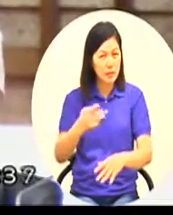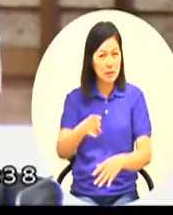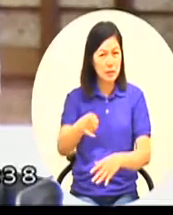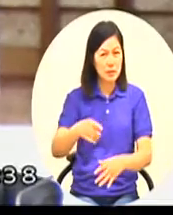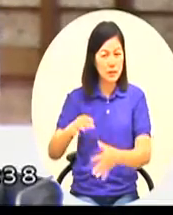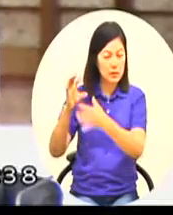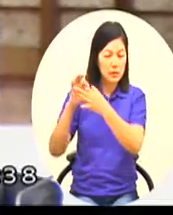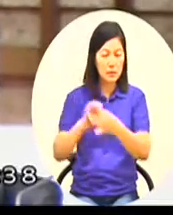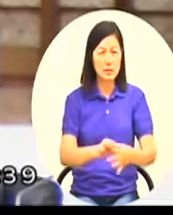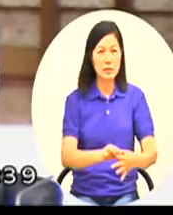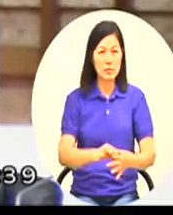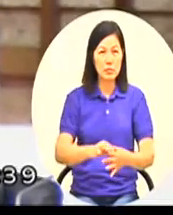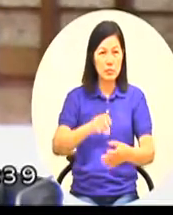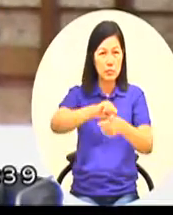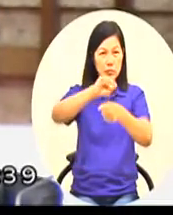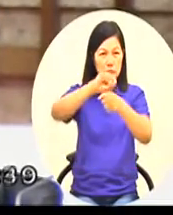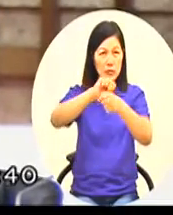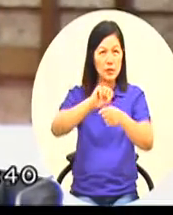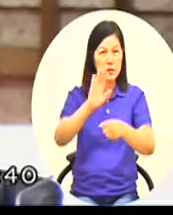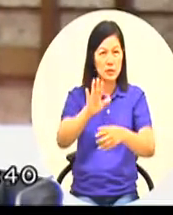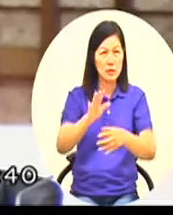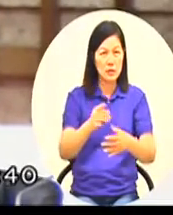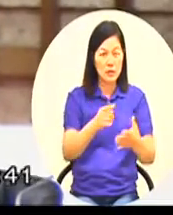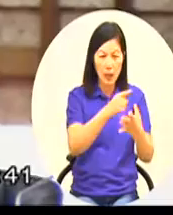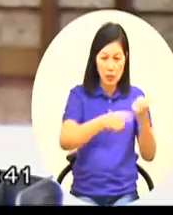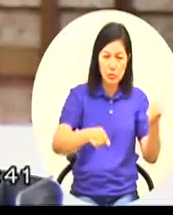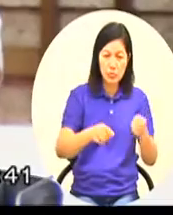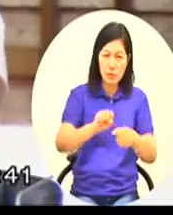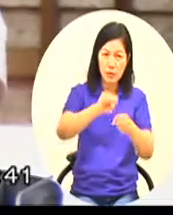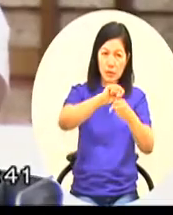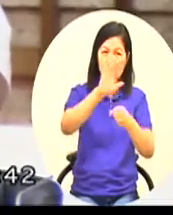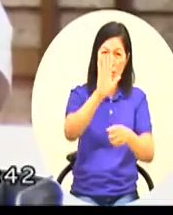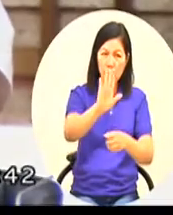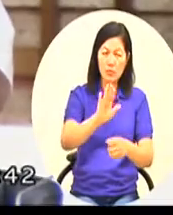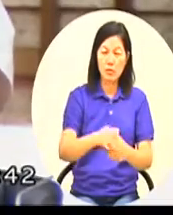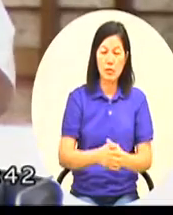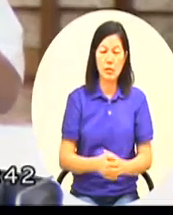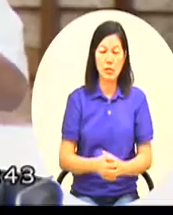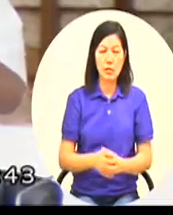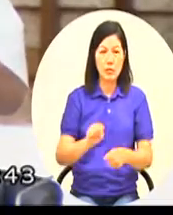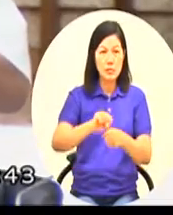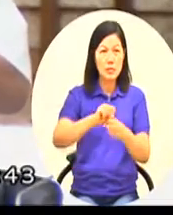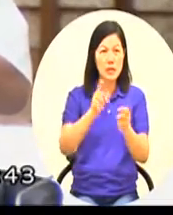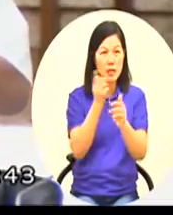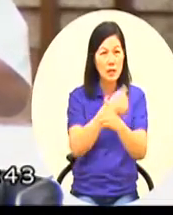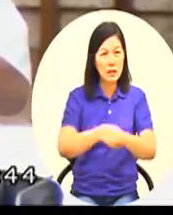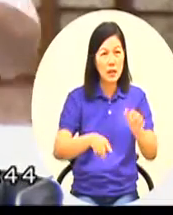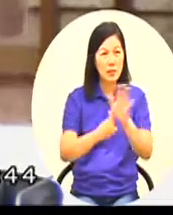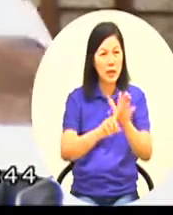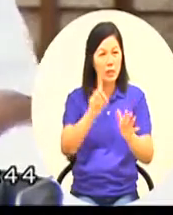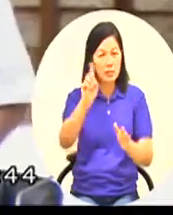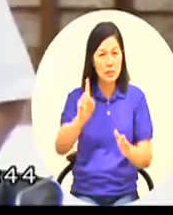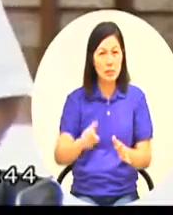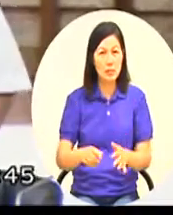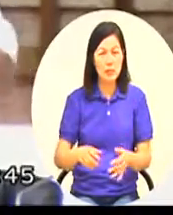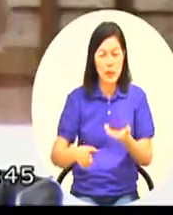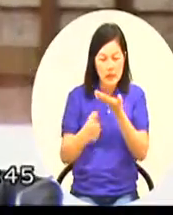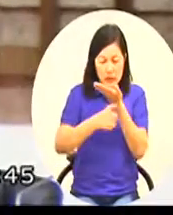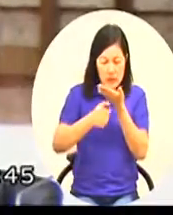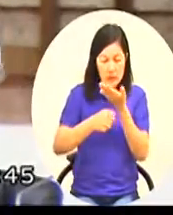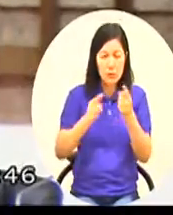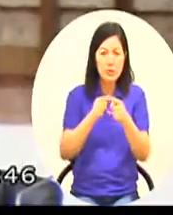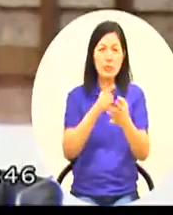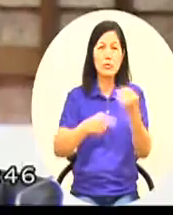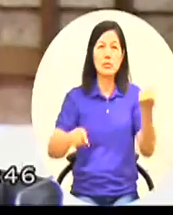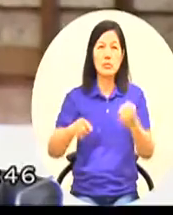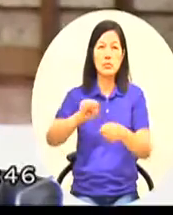续增加，件数会增加，那增加是代表什么？吸毒的人口也在增加，进